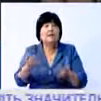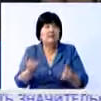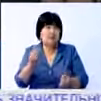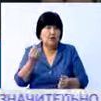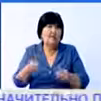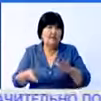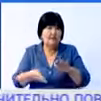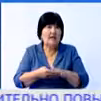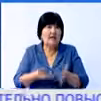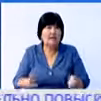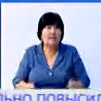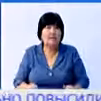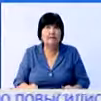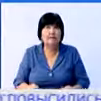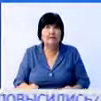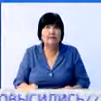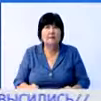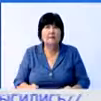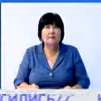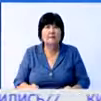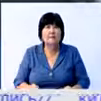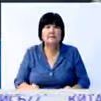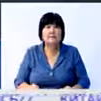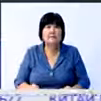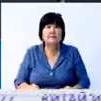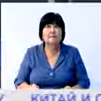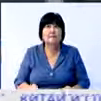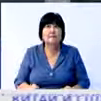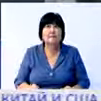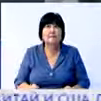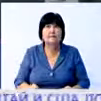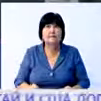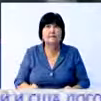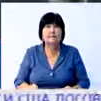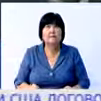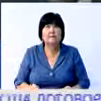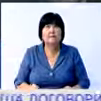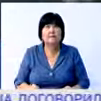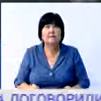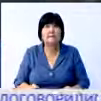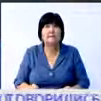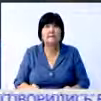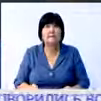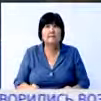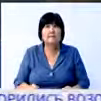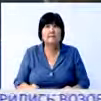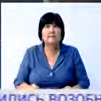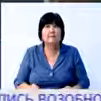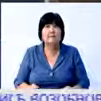взятки. Областных жастар орталығынын директора Саванбаев.